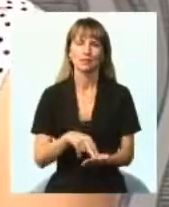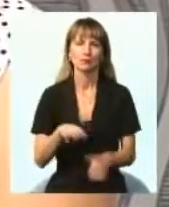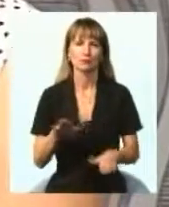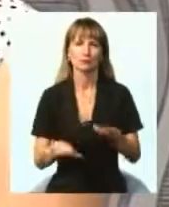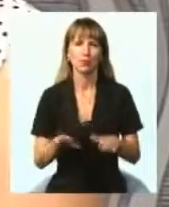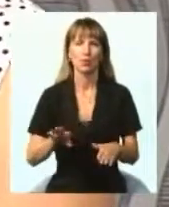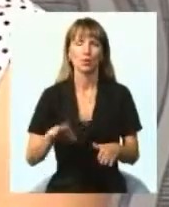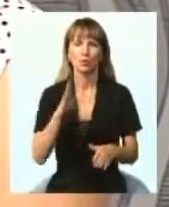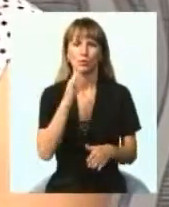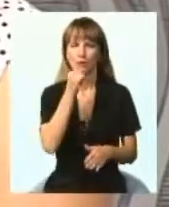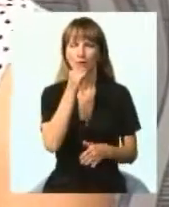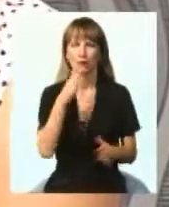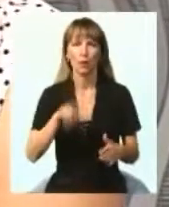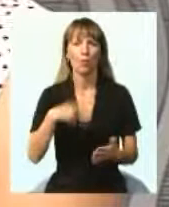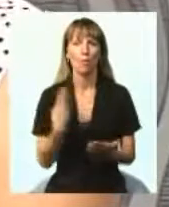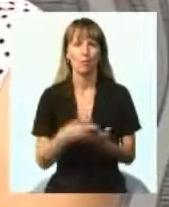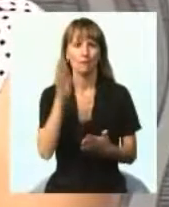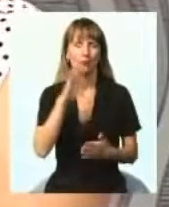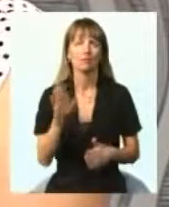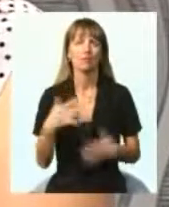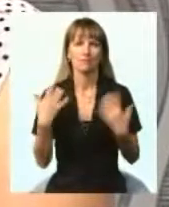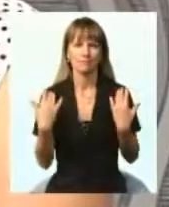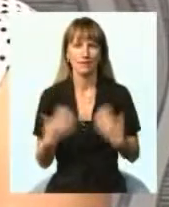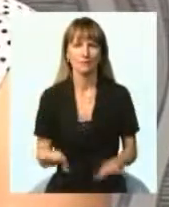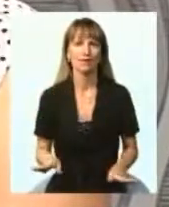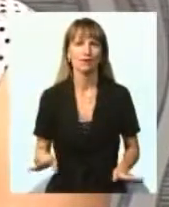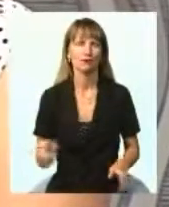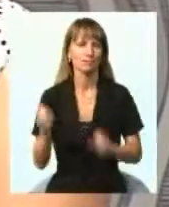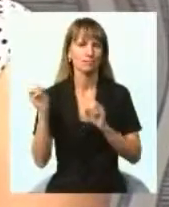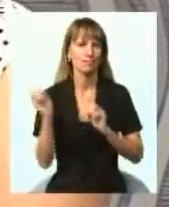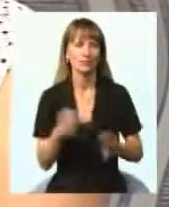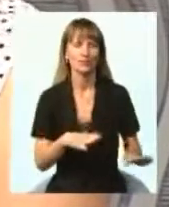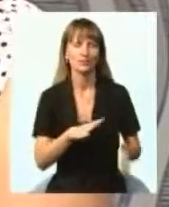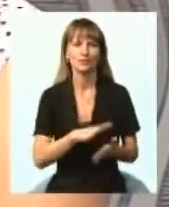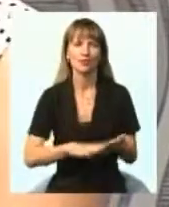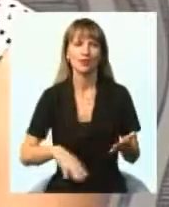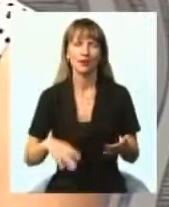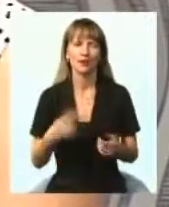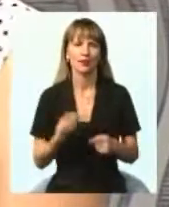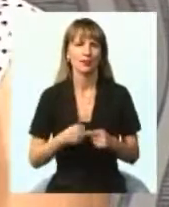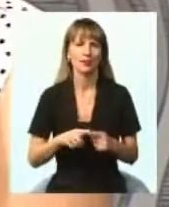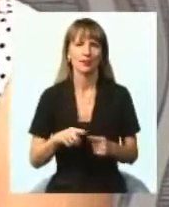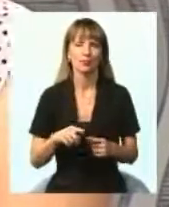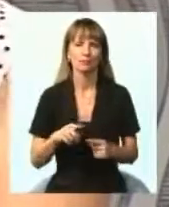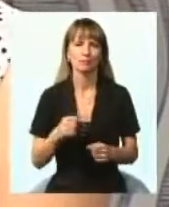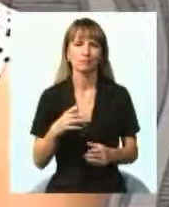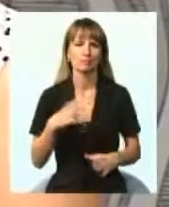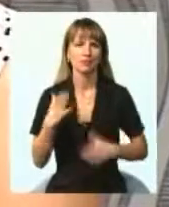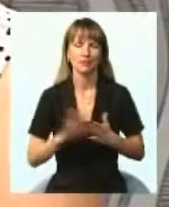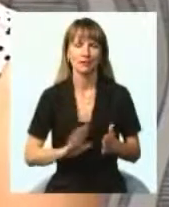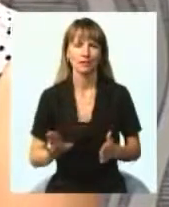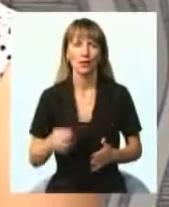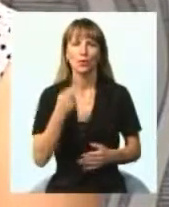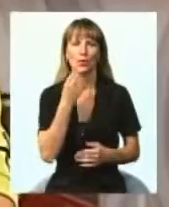рівновагу втратив, впав у воду. Що тоді? Все кидаєш і далі не займаєшся цим вейкбордингом. Краще на рафті